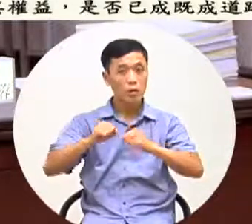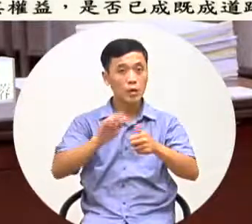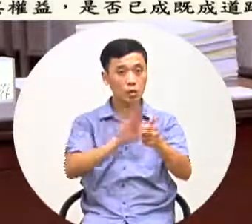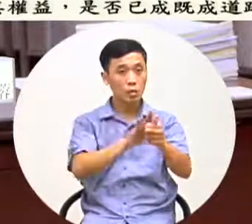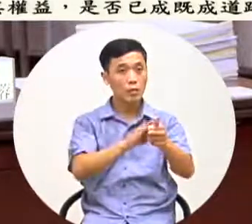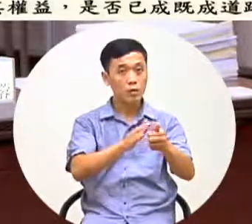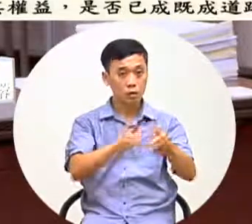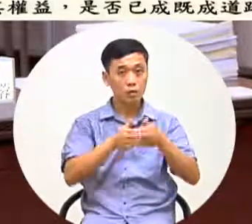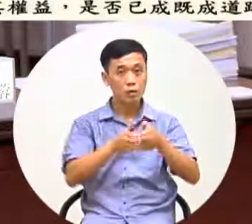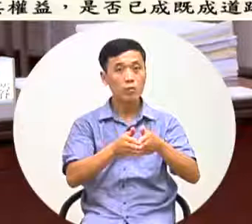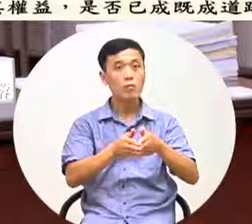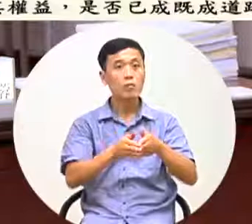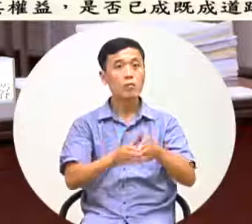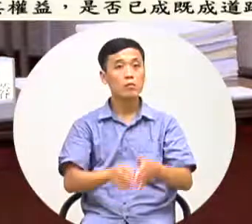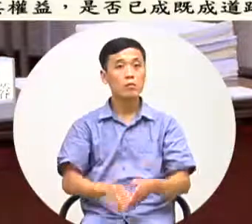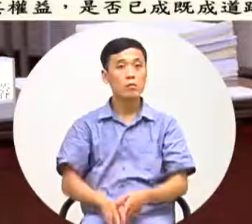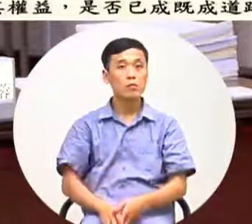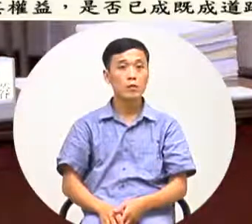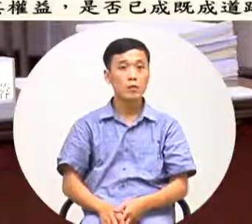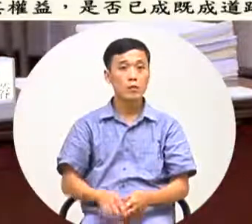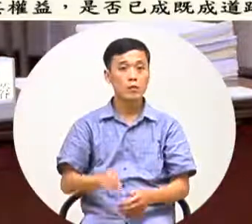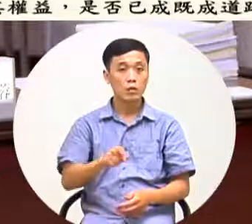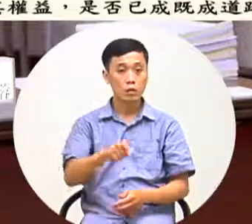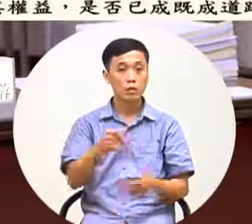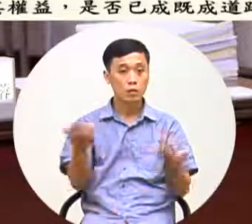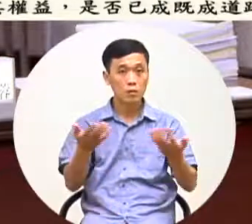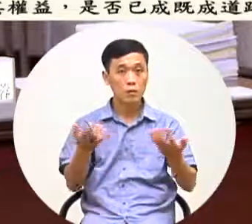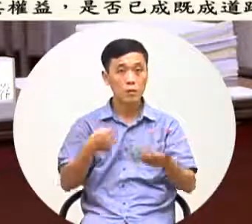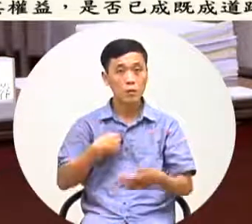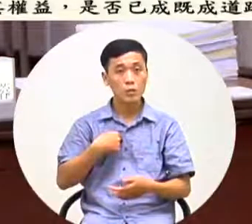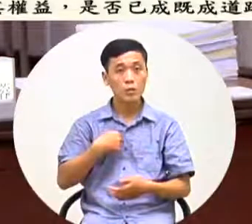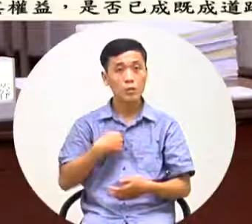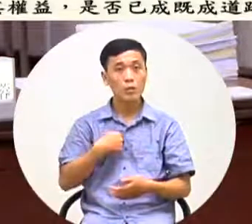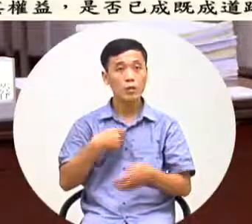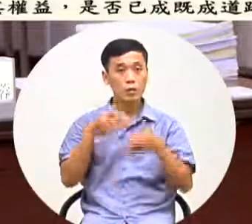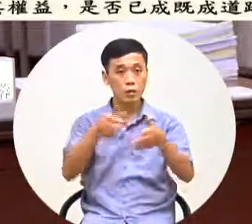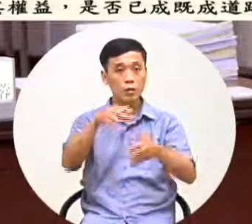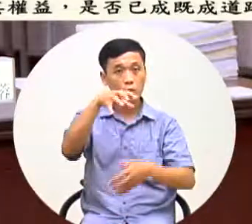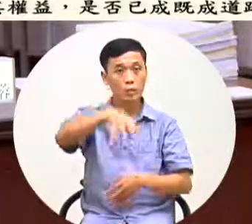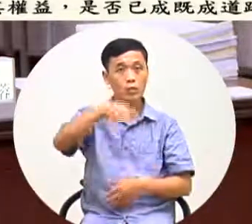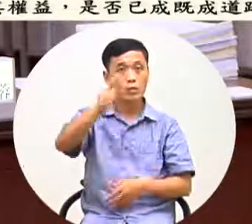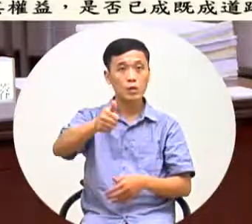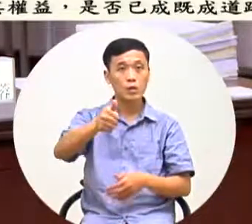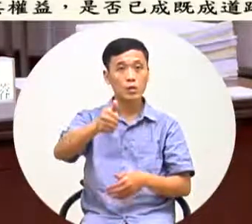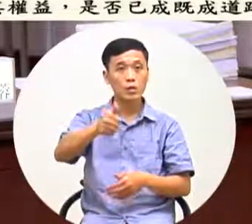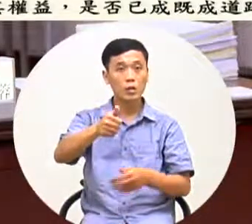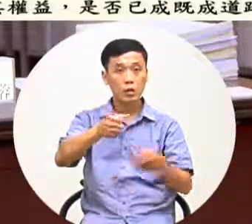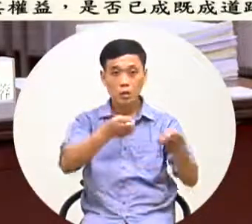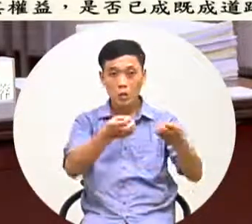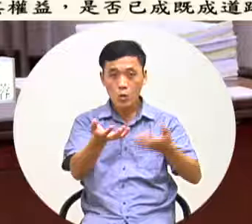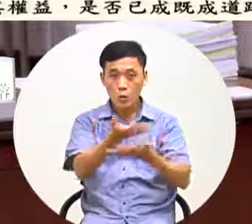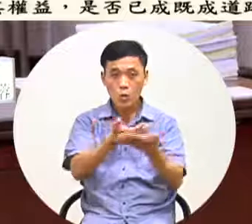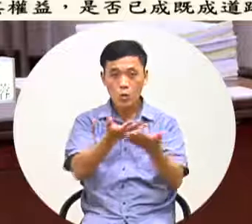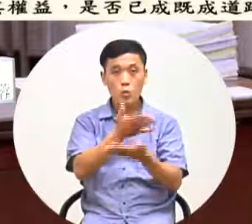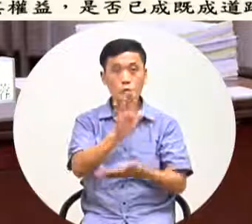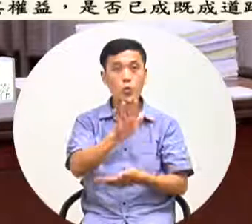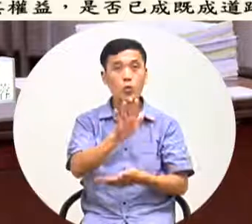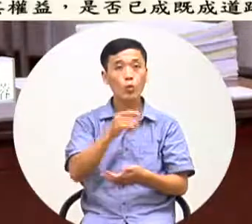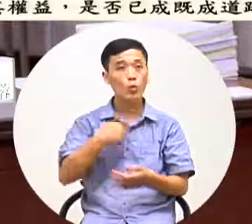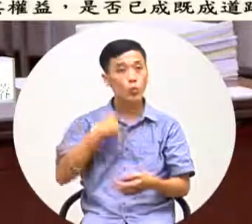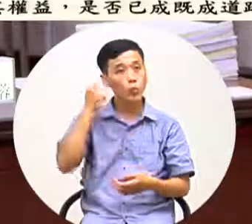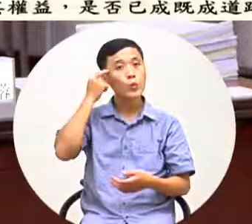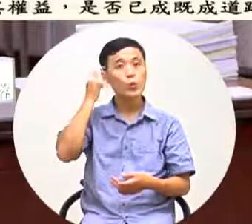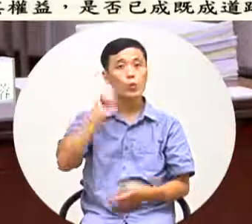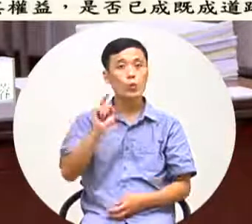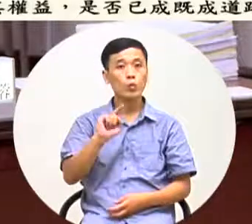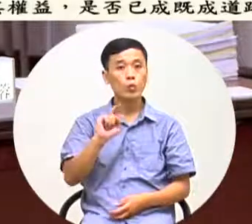对？当然，这个代志咧，我嘛是含这个咱的处长咧有去协调过啊。但是我感觉讲伊吼也非常有